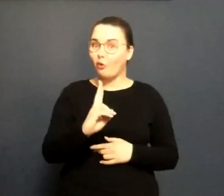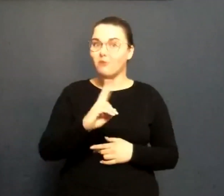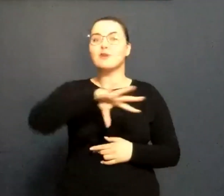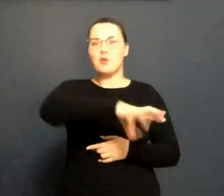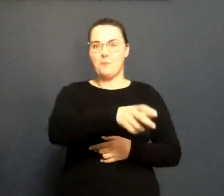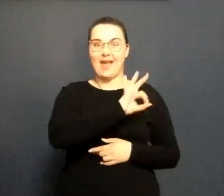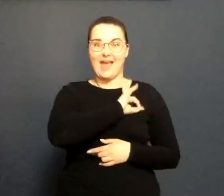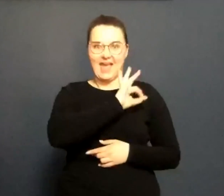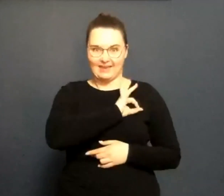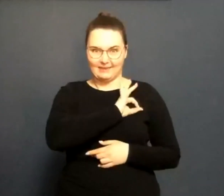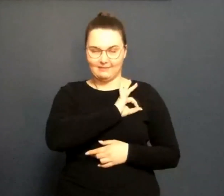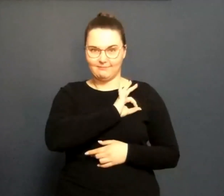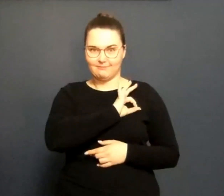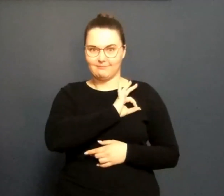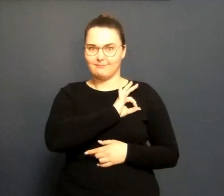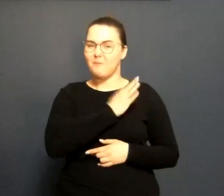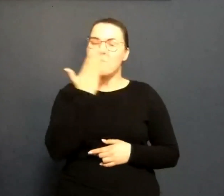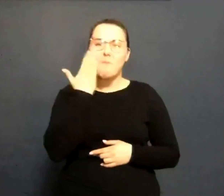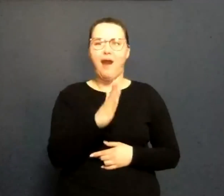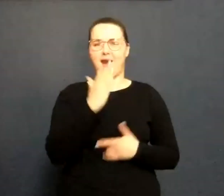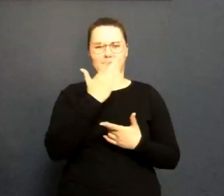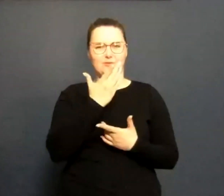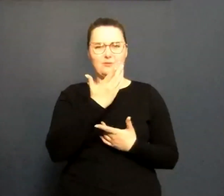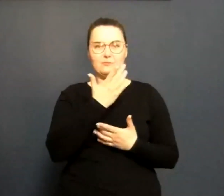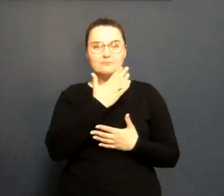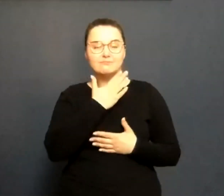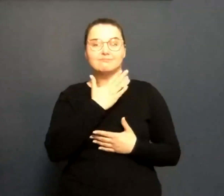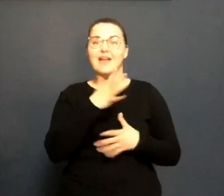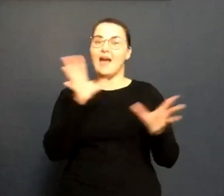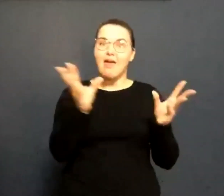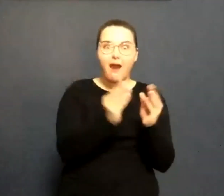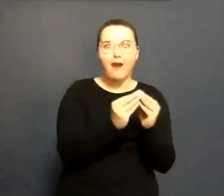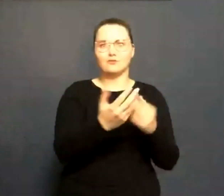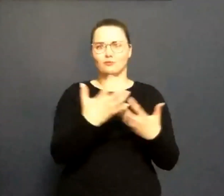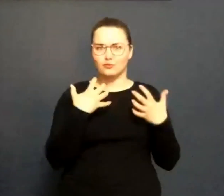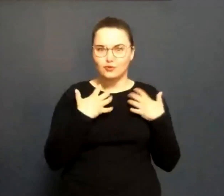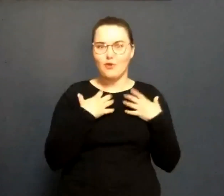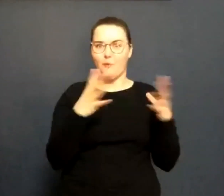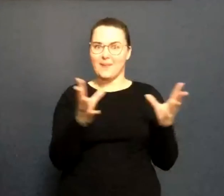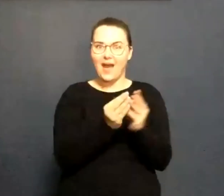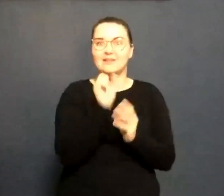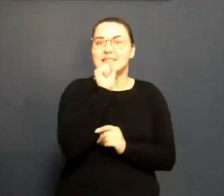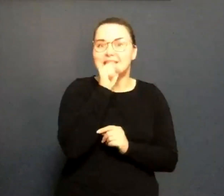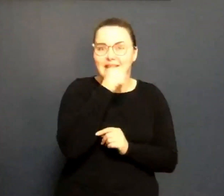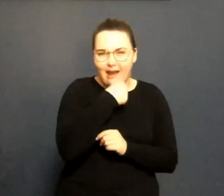są urocze takie obrazki tej bliskości, wspólnego starzenia się, także